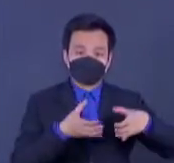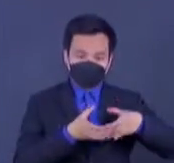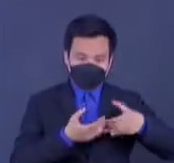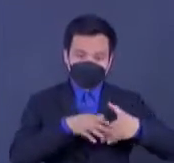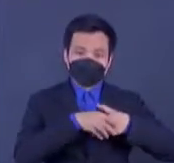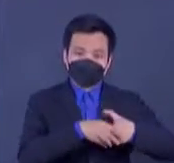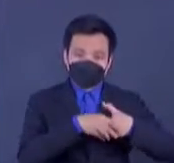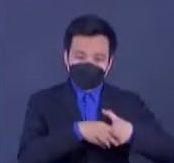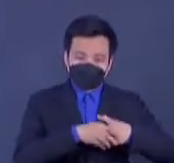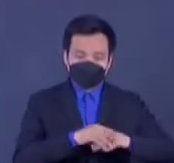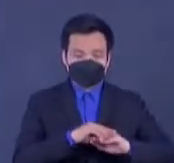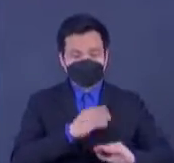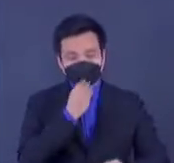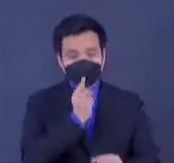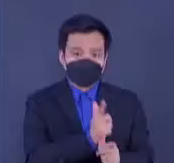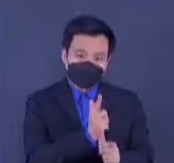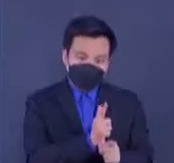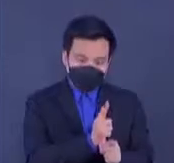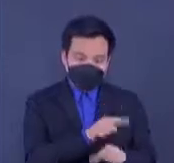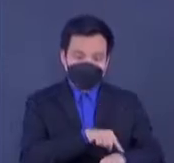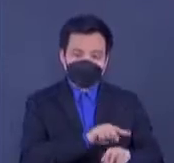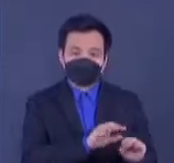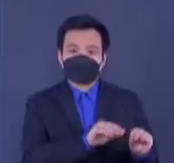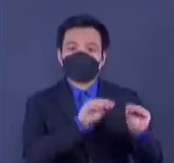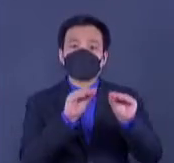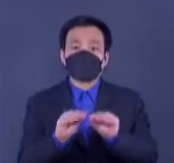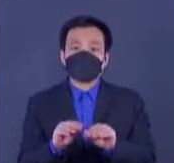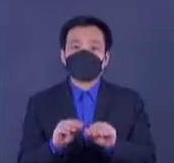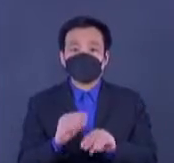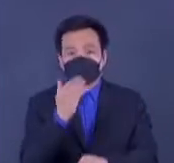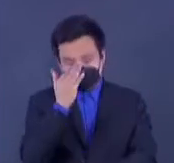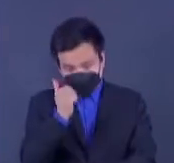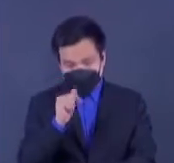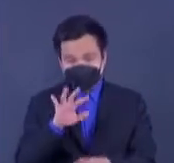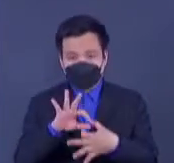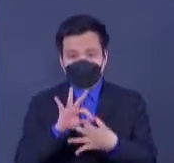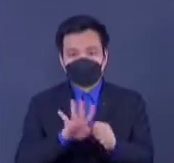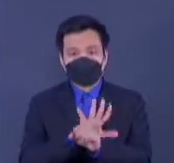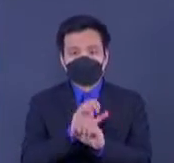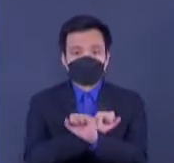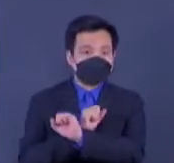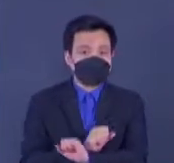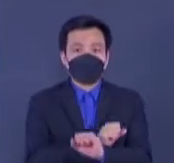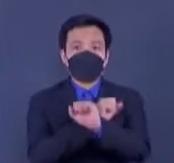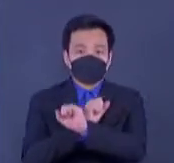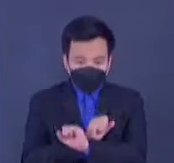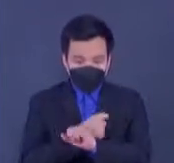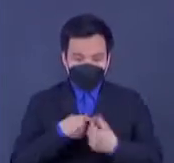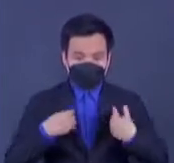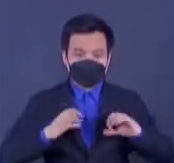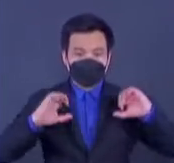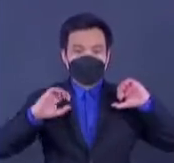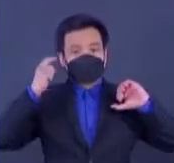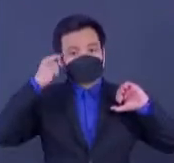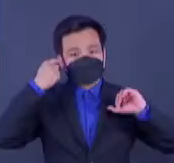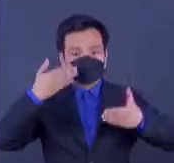พรรคเรื่องการจัดเลี้ยงก็เลื่อนไปแล้วนะพอเห็นในเรื่องของความปลอดภัยเรื่องโควิดนะรัฐบาลก็จำเป็นต้องท